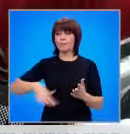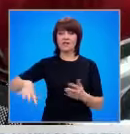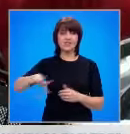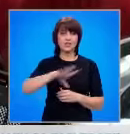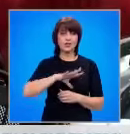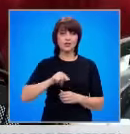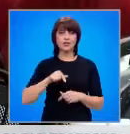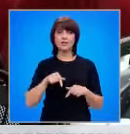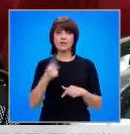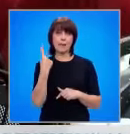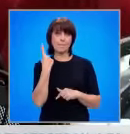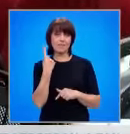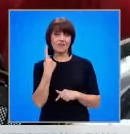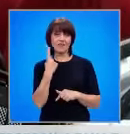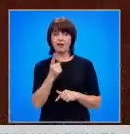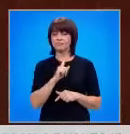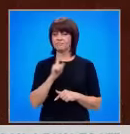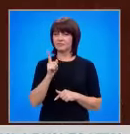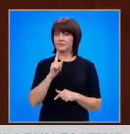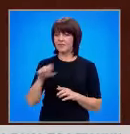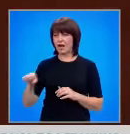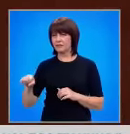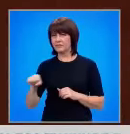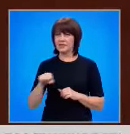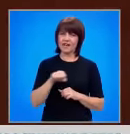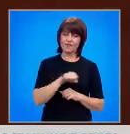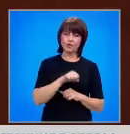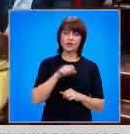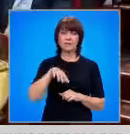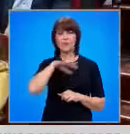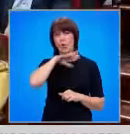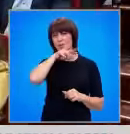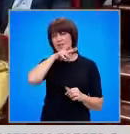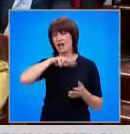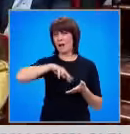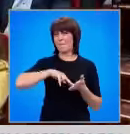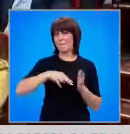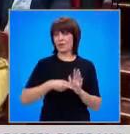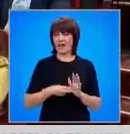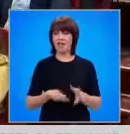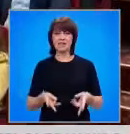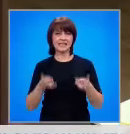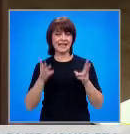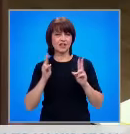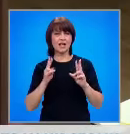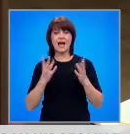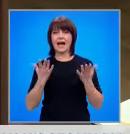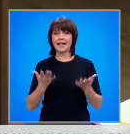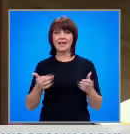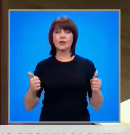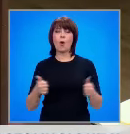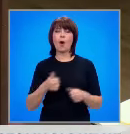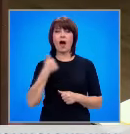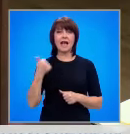си пръв. Не се подвеждайте по устарелия модел на отношения, според който лидерът се